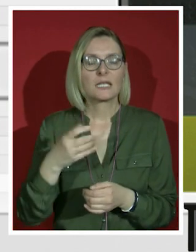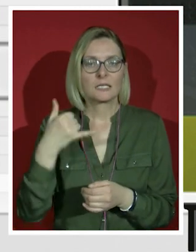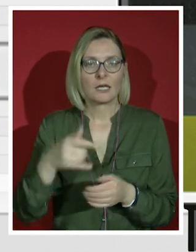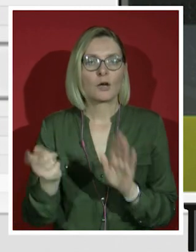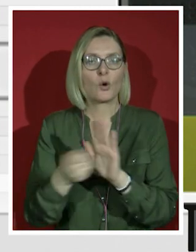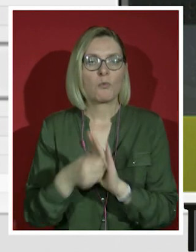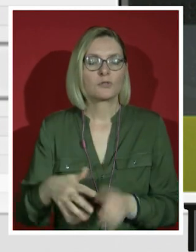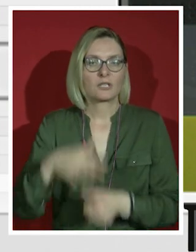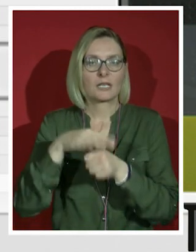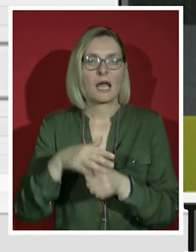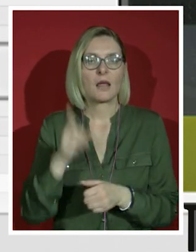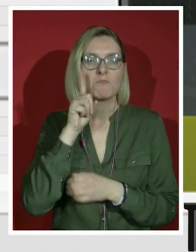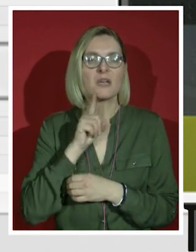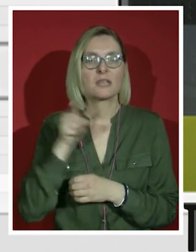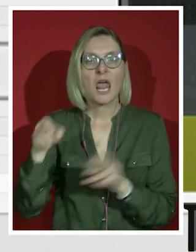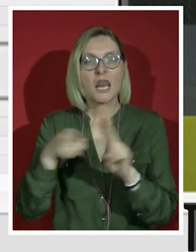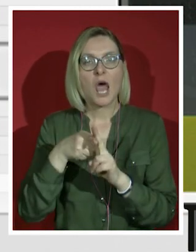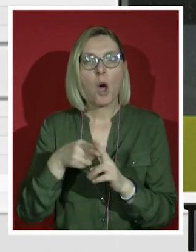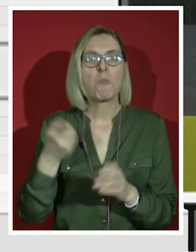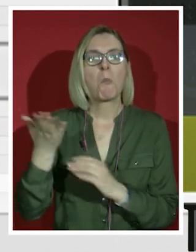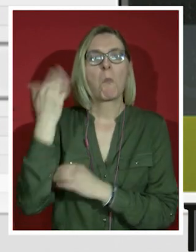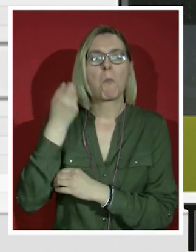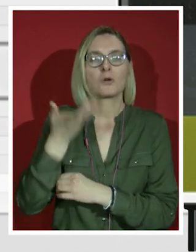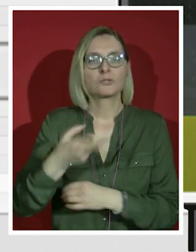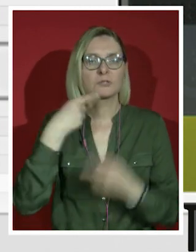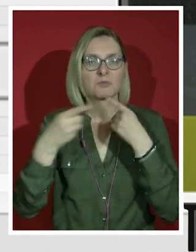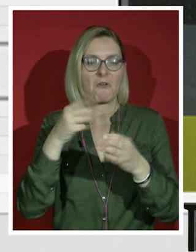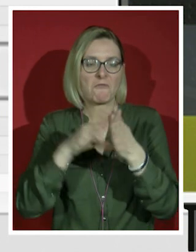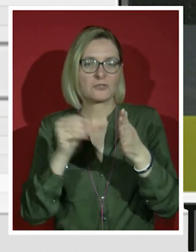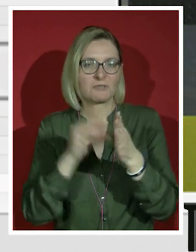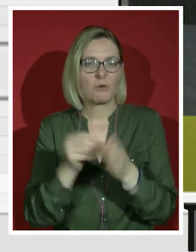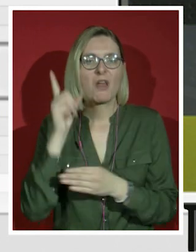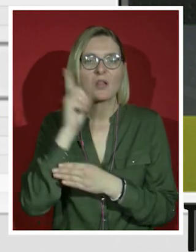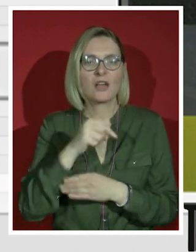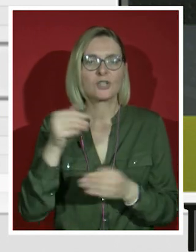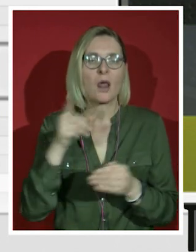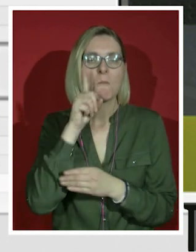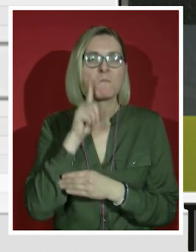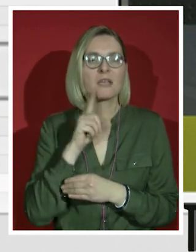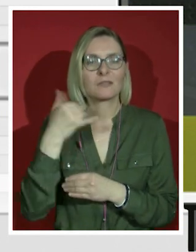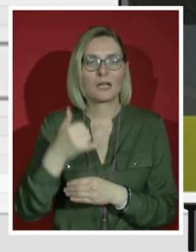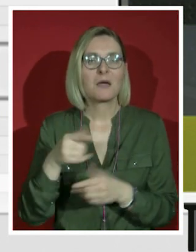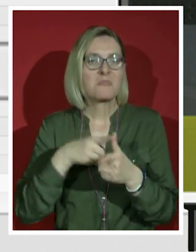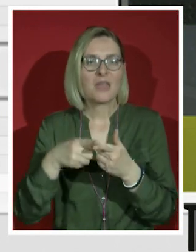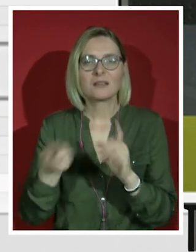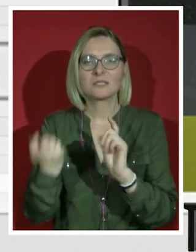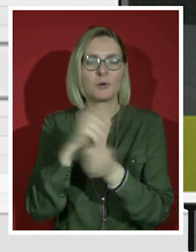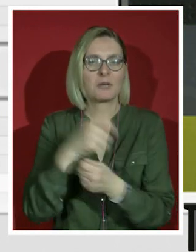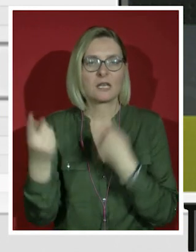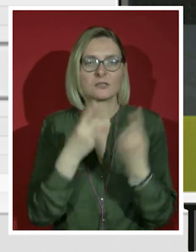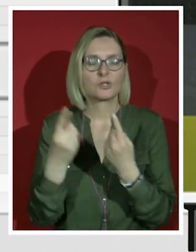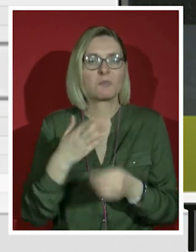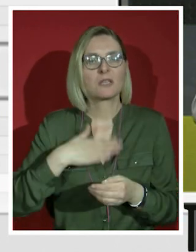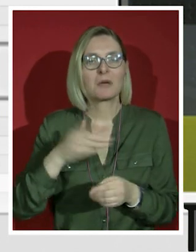мед. Со вас знам повеќепати сме зборувале на тема фалсификуван лажен мед. Се променија ли состојбите? Има ли